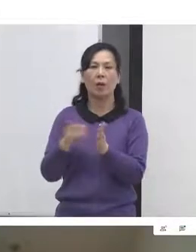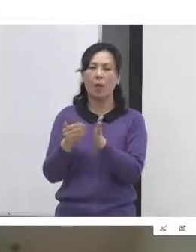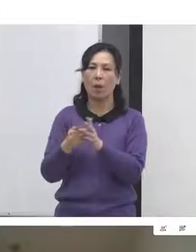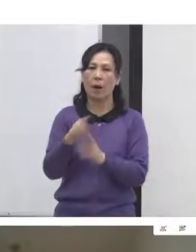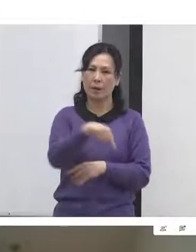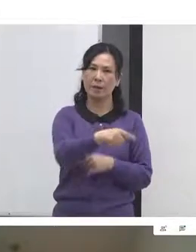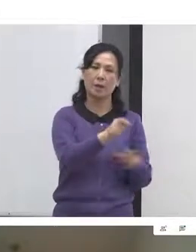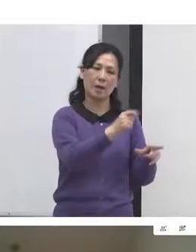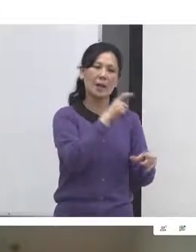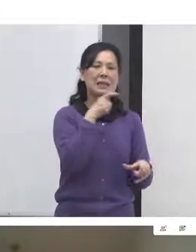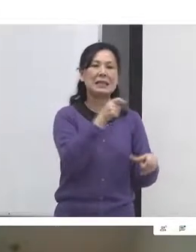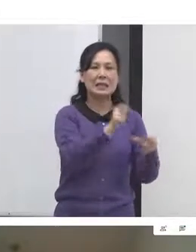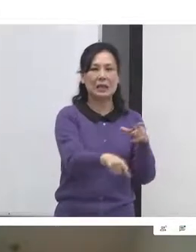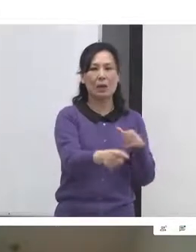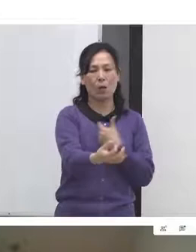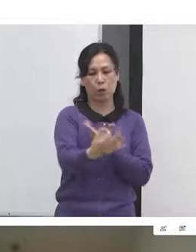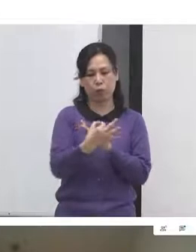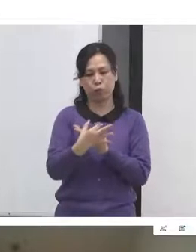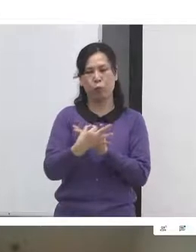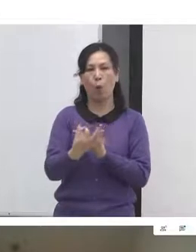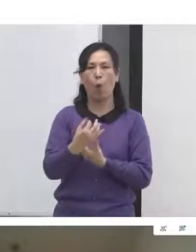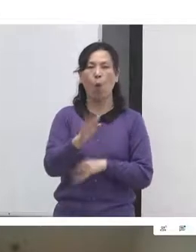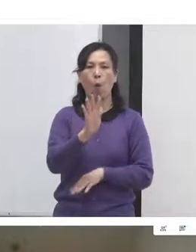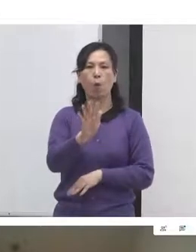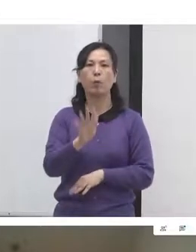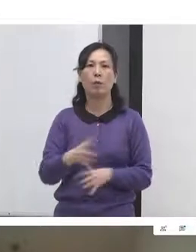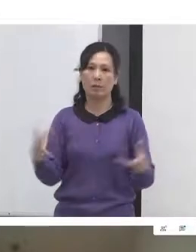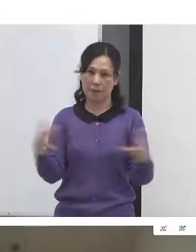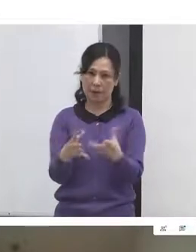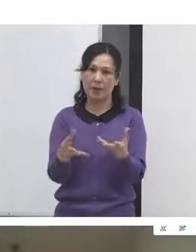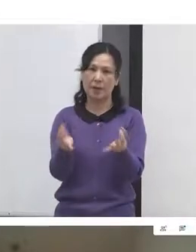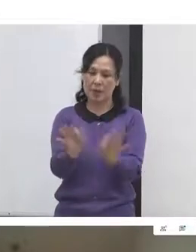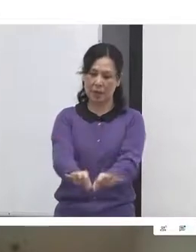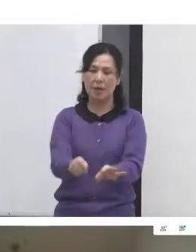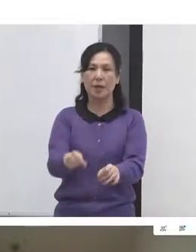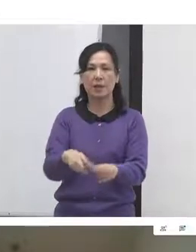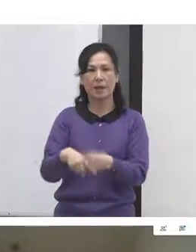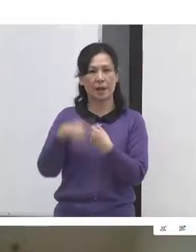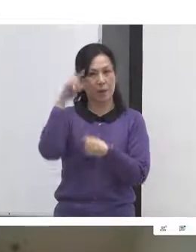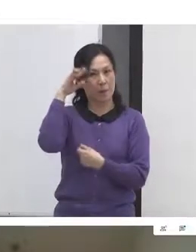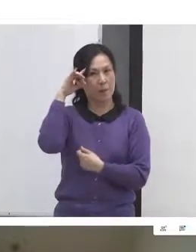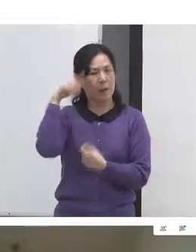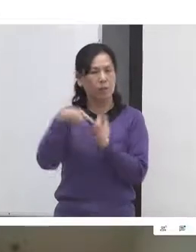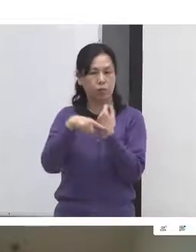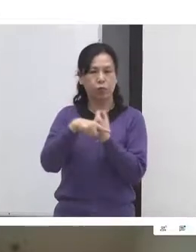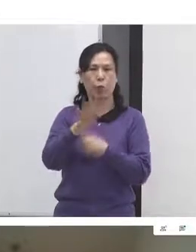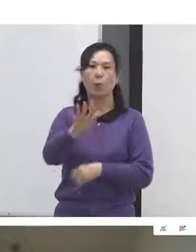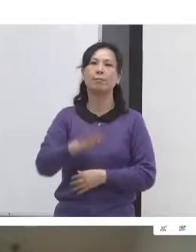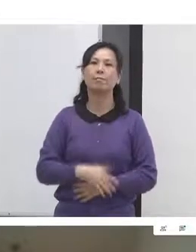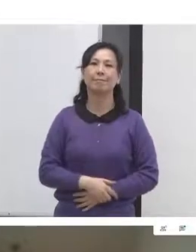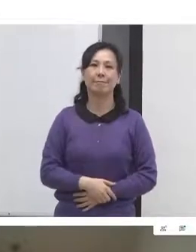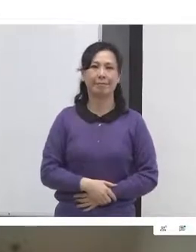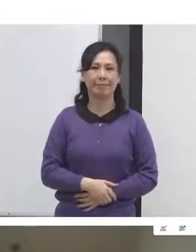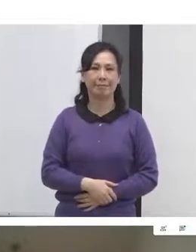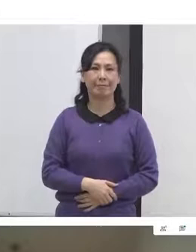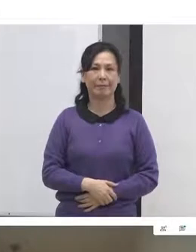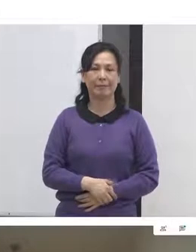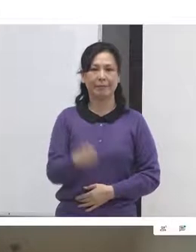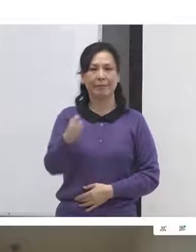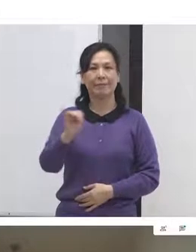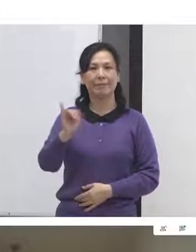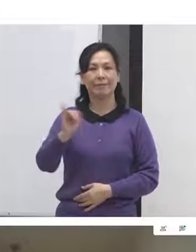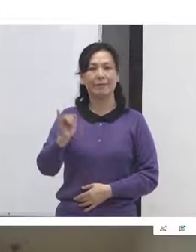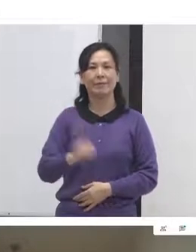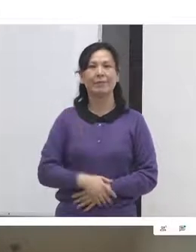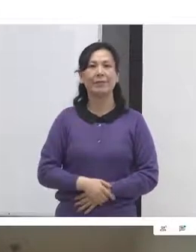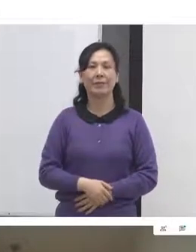其他就是私人公司一起做规划、一起做开发的部分这样。 好，那谢谢 Ariel 分享